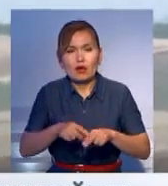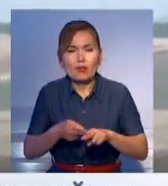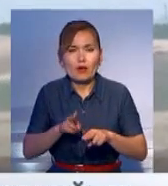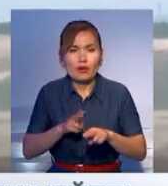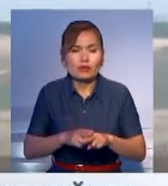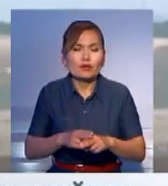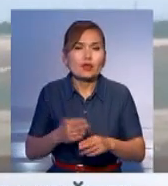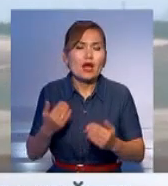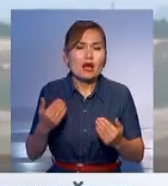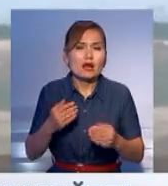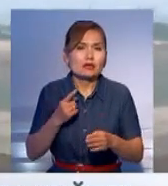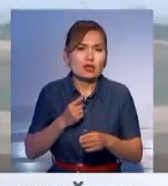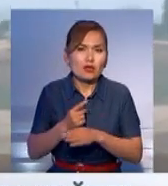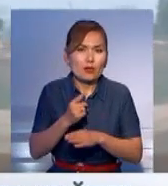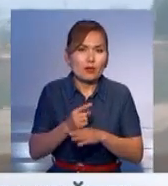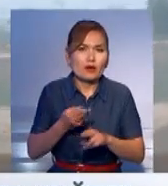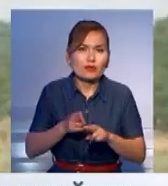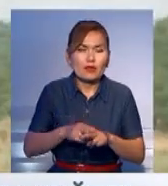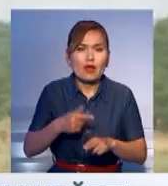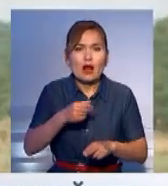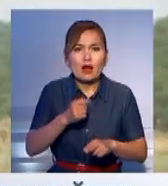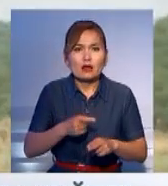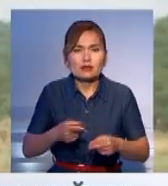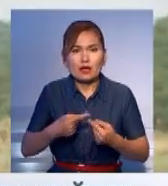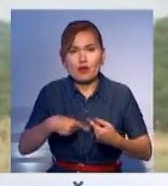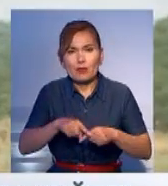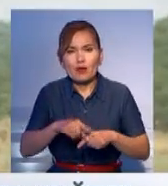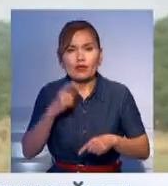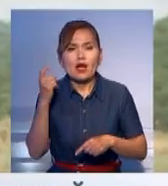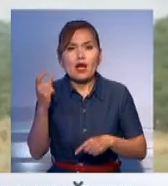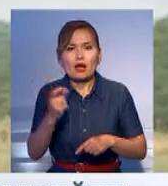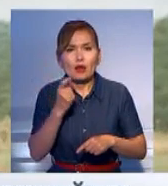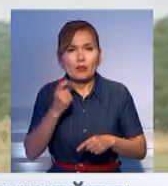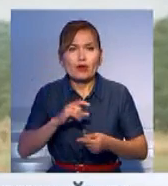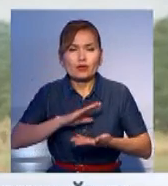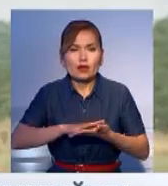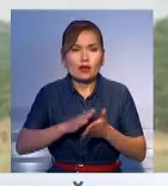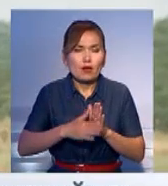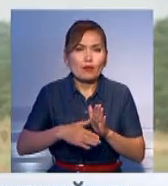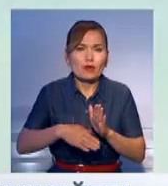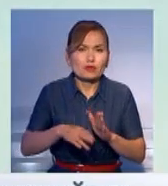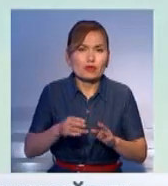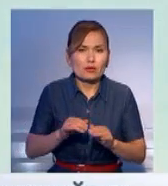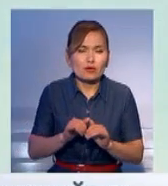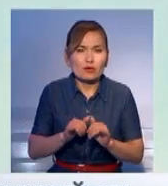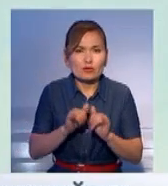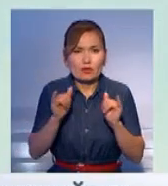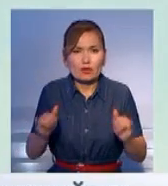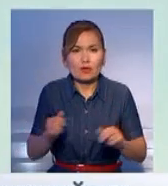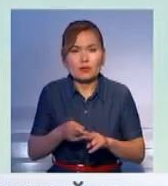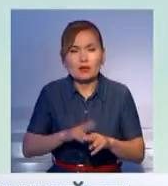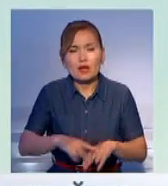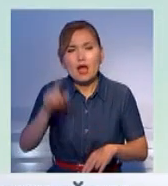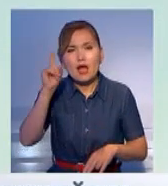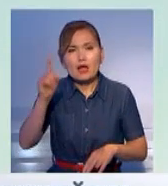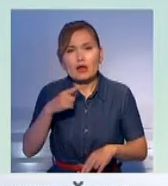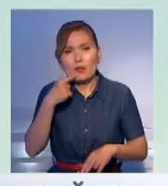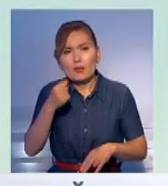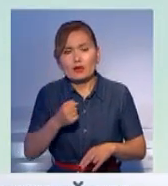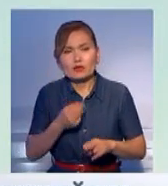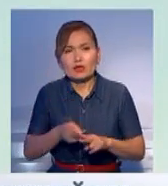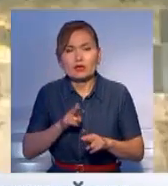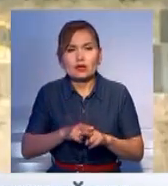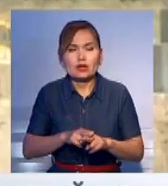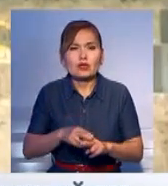алды. Олардың айтуынша, бұл әрекет Газа секторындағы әлеуметтік экономикалық жағдайды одан әрі ушықтыра түседі. Оның үстіне Израиль